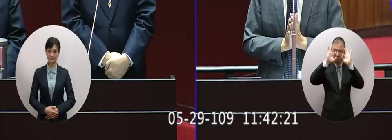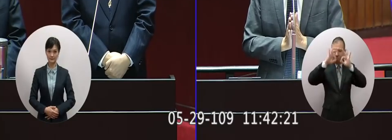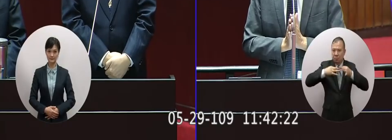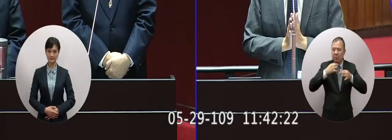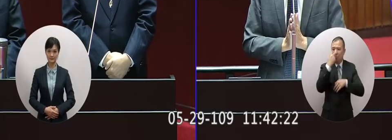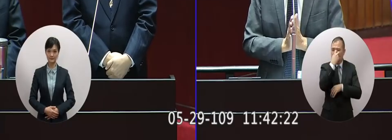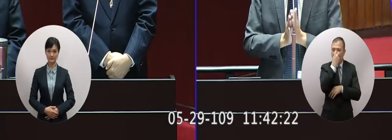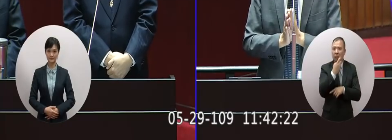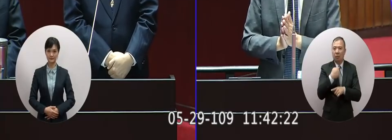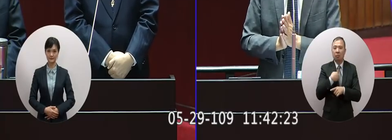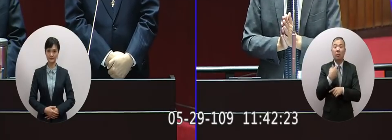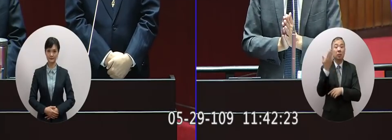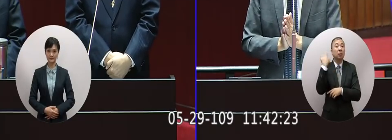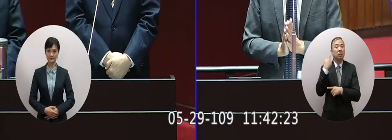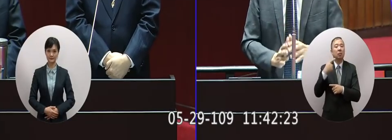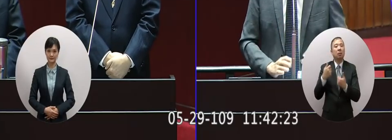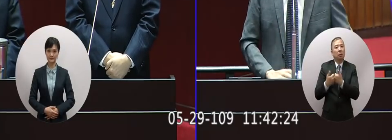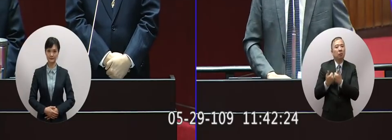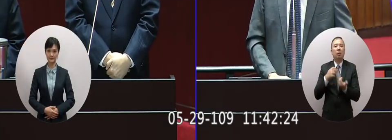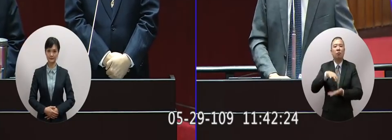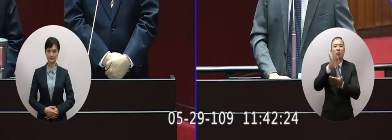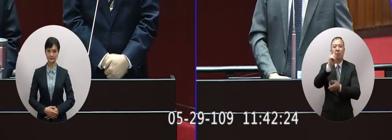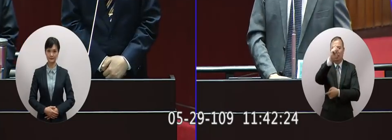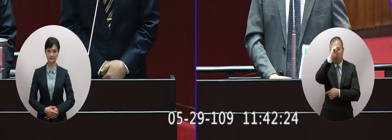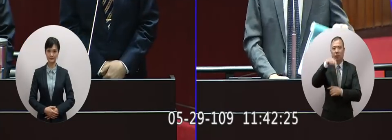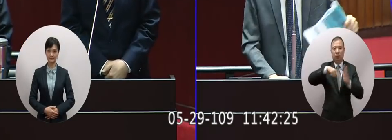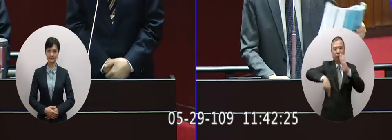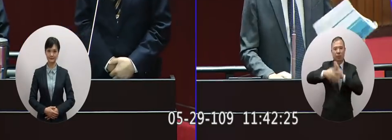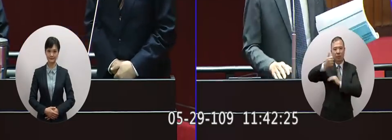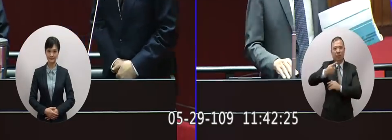就是也希望就是院长跟主委多多支持，好。